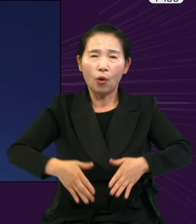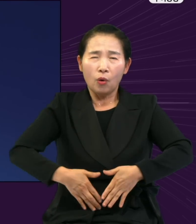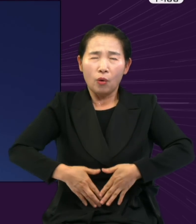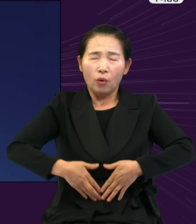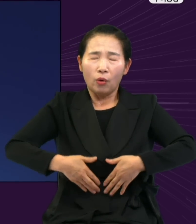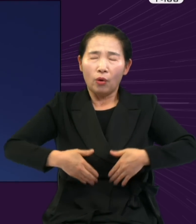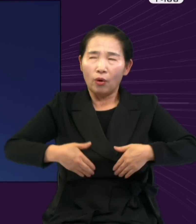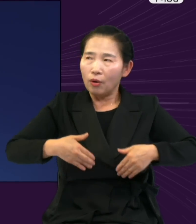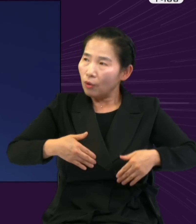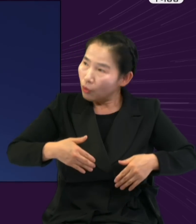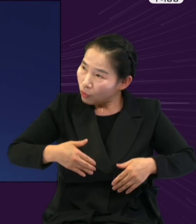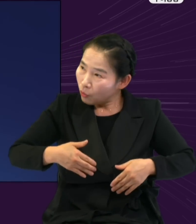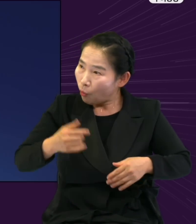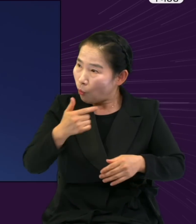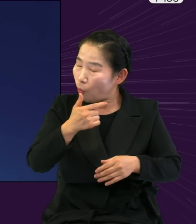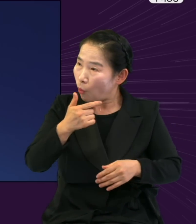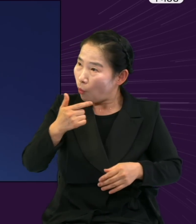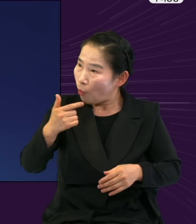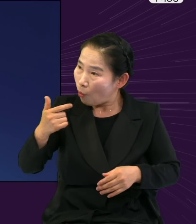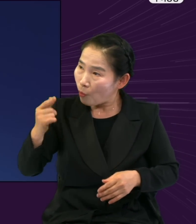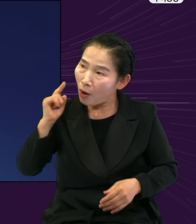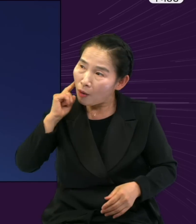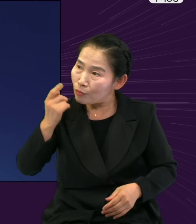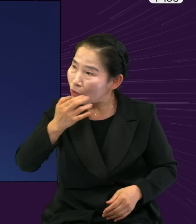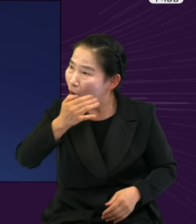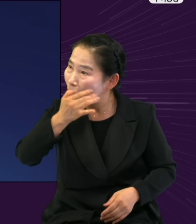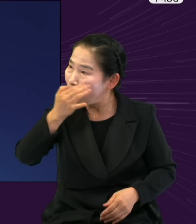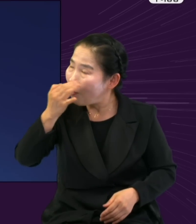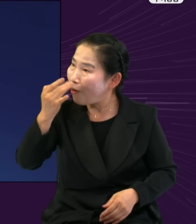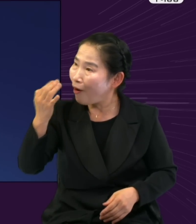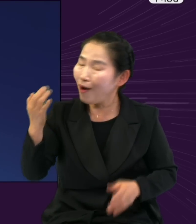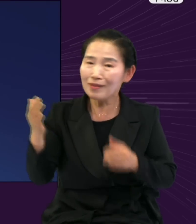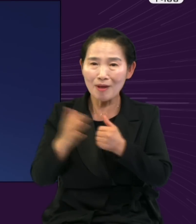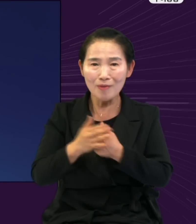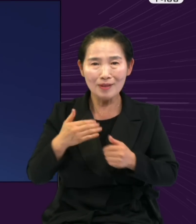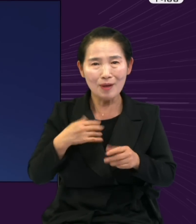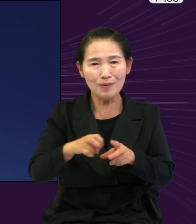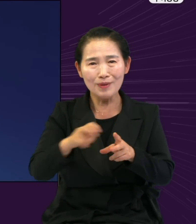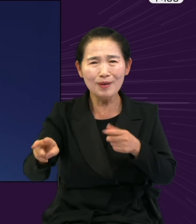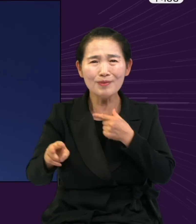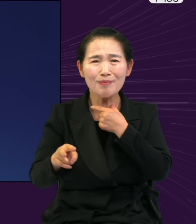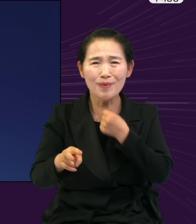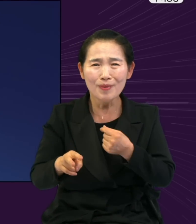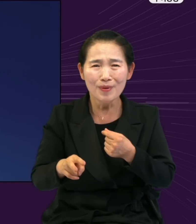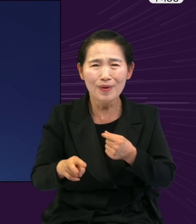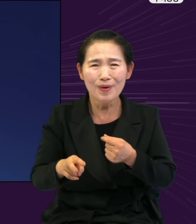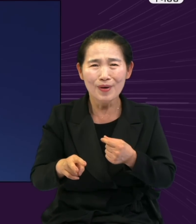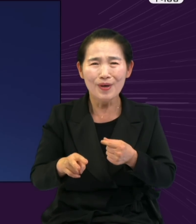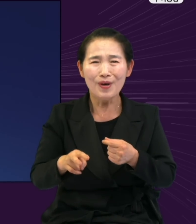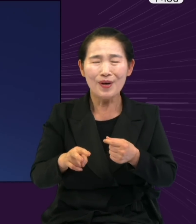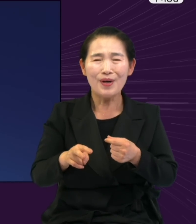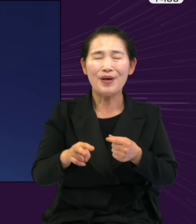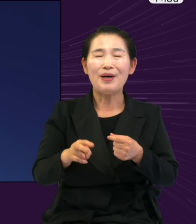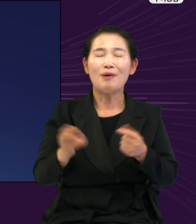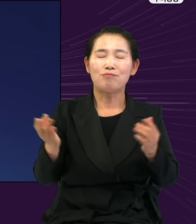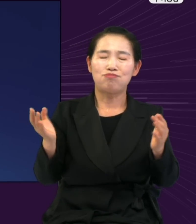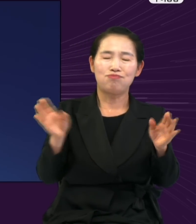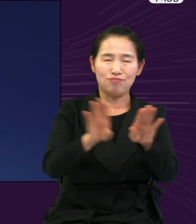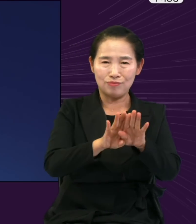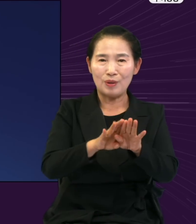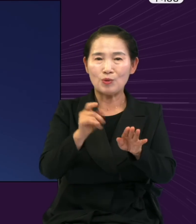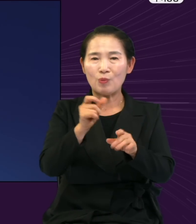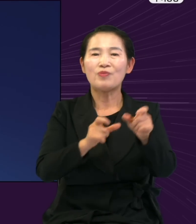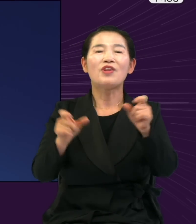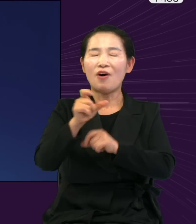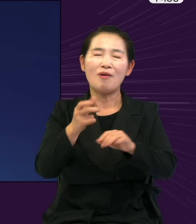제가 이렇게 내려다보면서 나도 내리고 싶은데 이 생각이 들더라고요. 그리고선 조금 더 갔는데 그 두 번째 문이